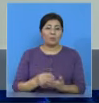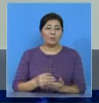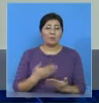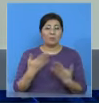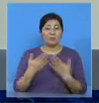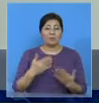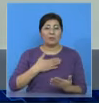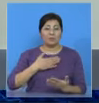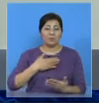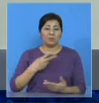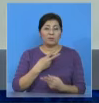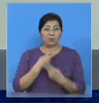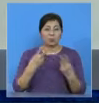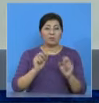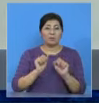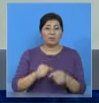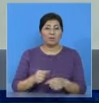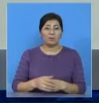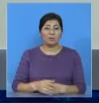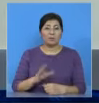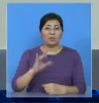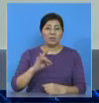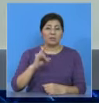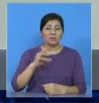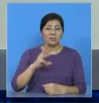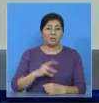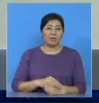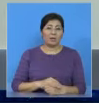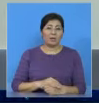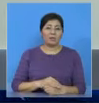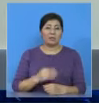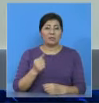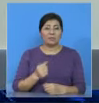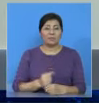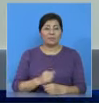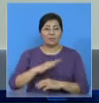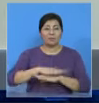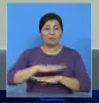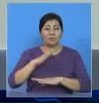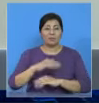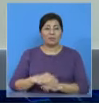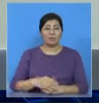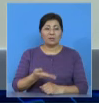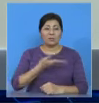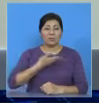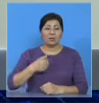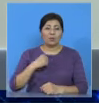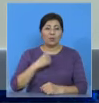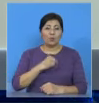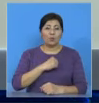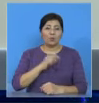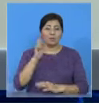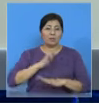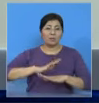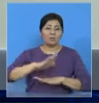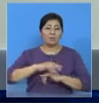бір-біріміздің белсенділігімізді көрсете аламыз. Сырым ағайдың сабақ берген тактикаларынан мен деген өзімнің